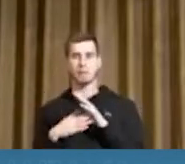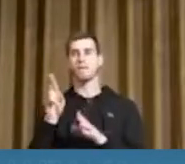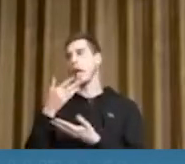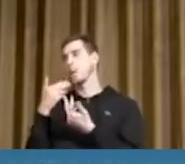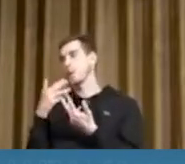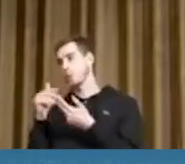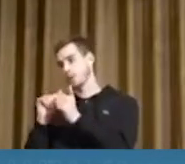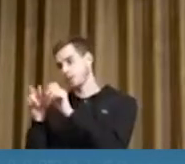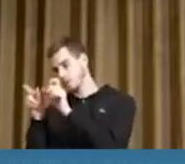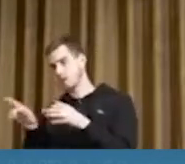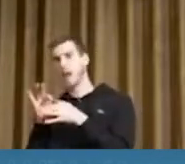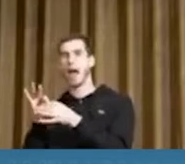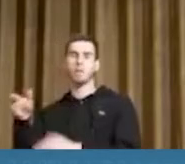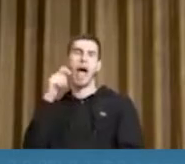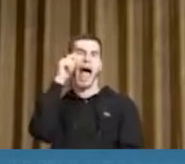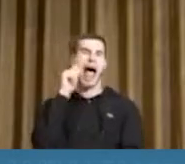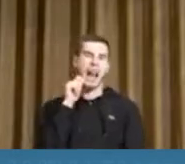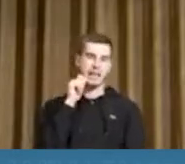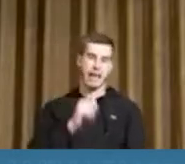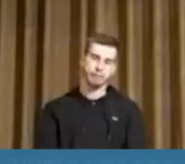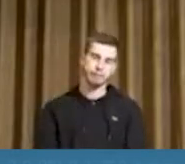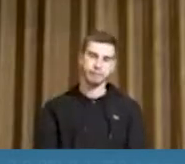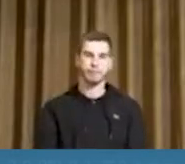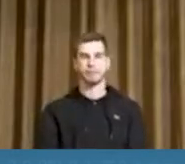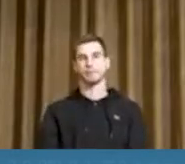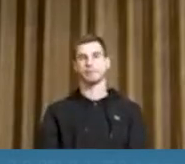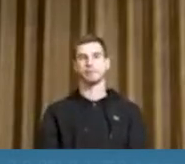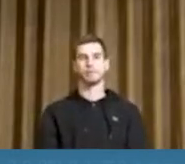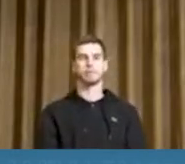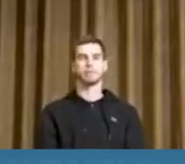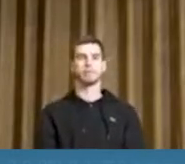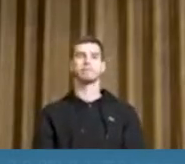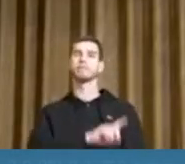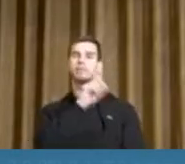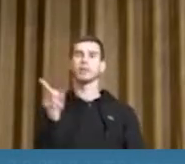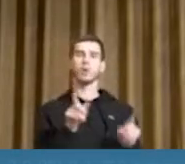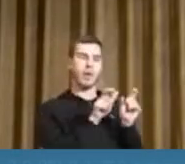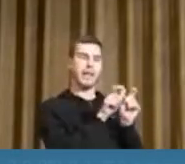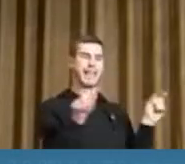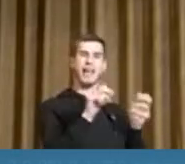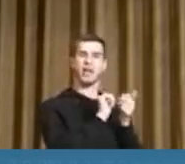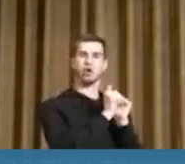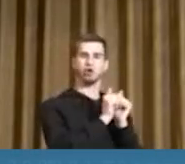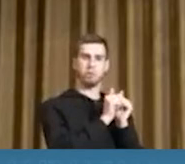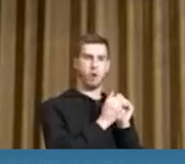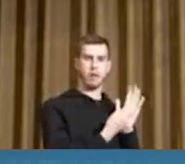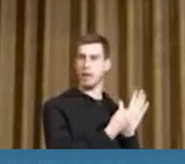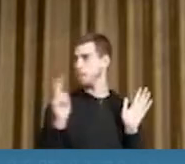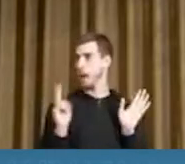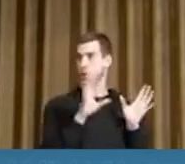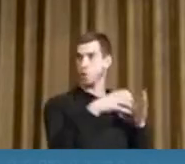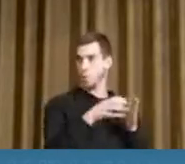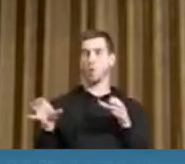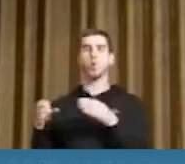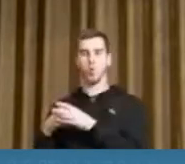Das liegt aber im Alter. Und sahen bei den Kadersportlern in beiden Gruppen gleiche